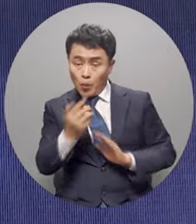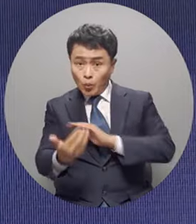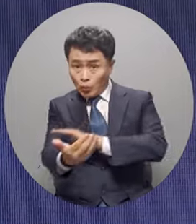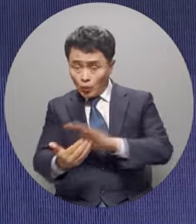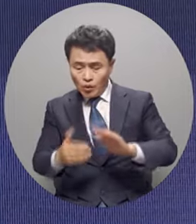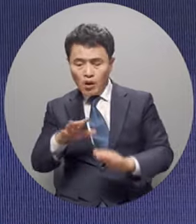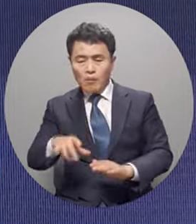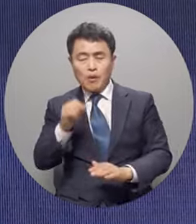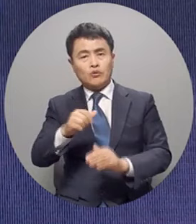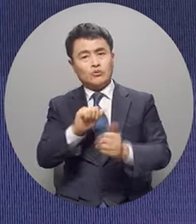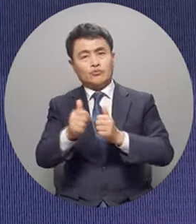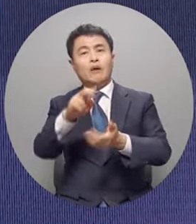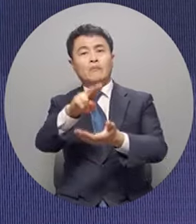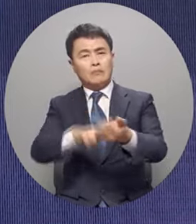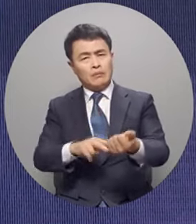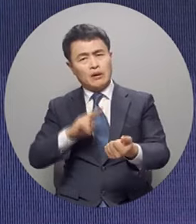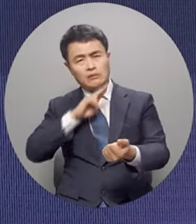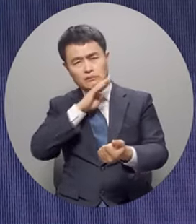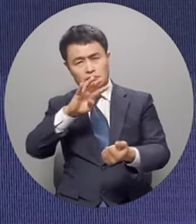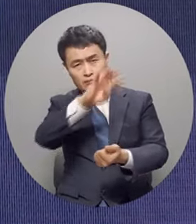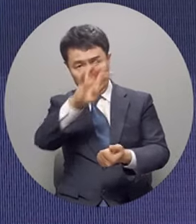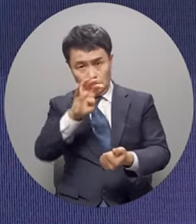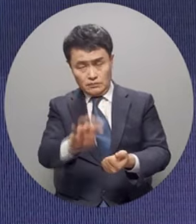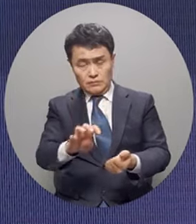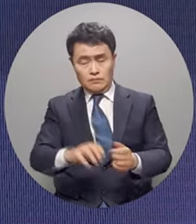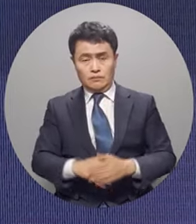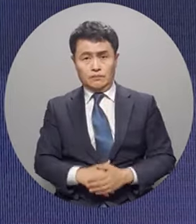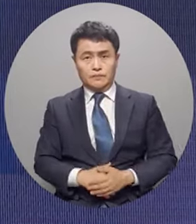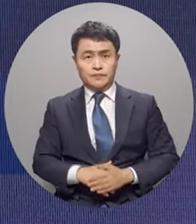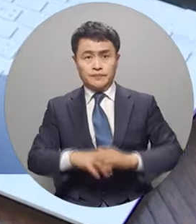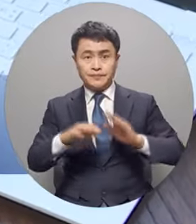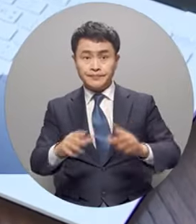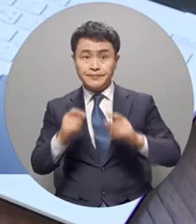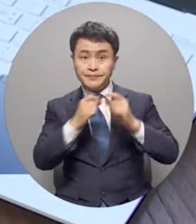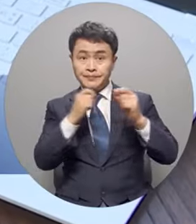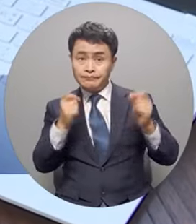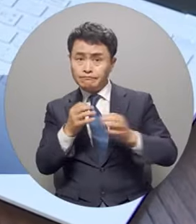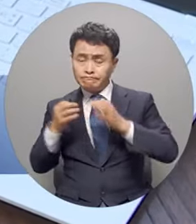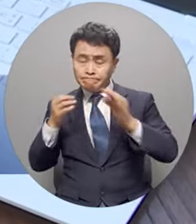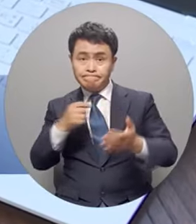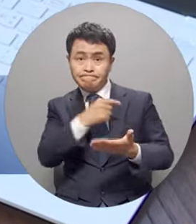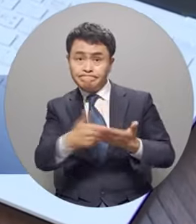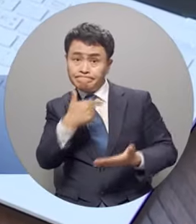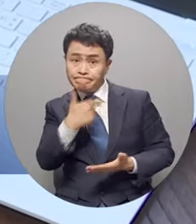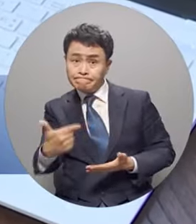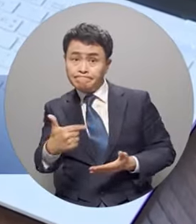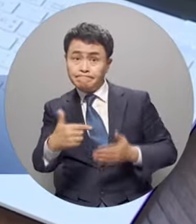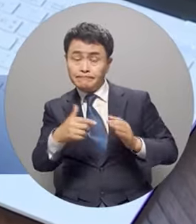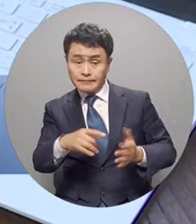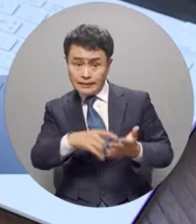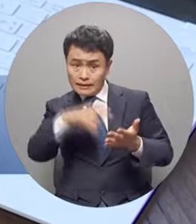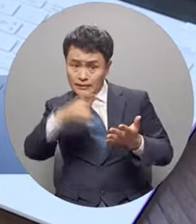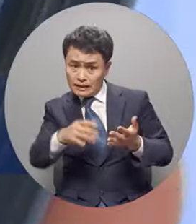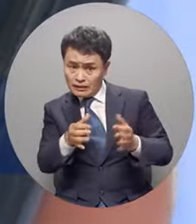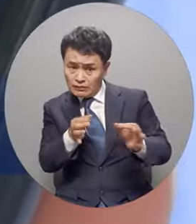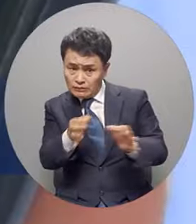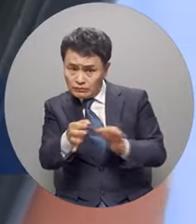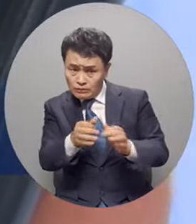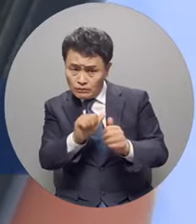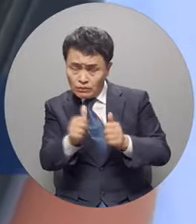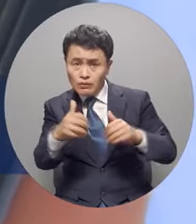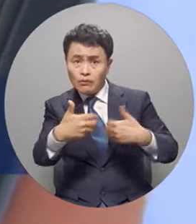선행 매매를 한 것 아니냐는 의혹이 제기됐습니다 이게 개인 투자자들 피해가 엄청난데 시세 조정을 목적으로 한 리포트라는